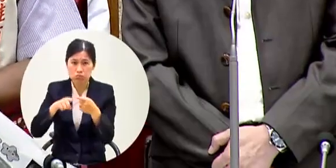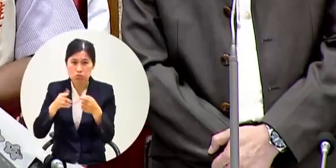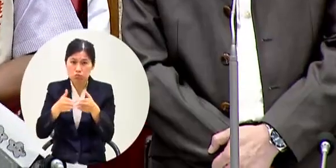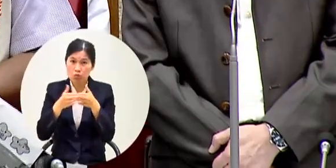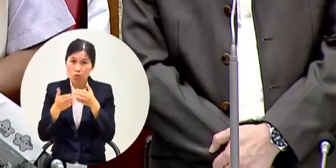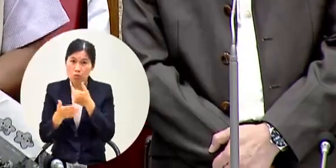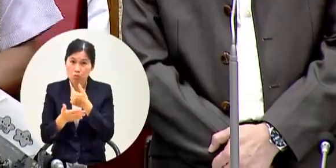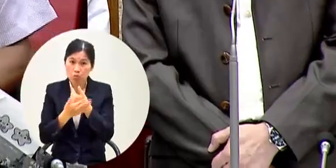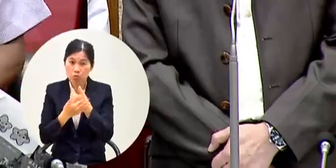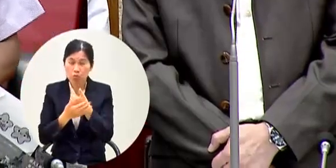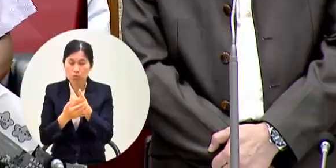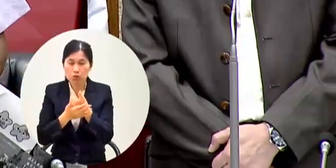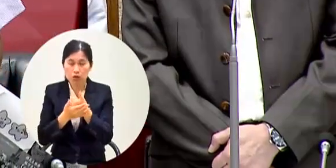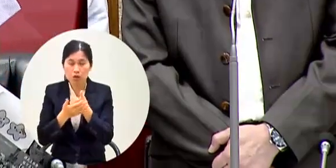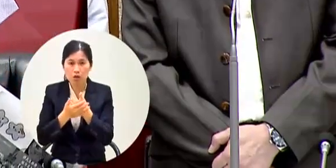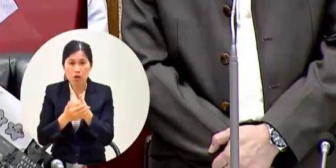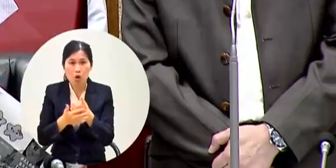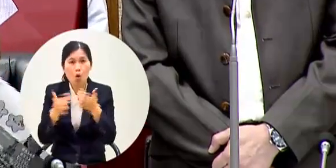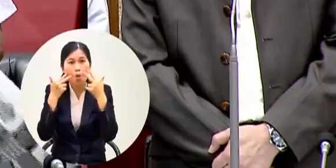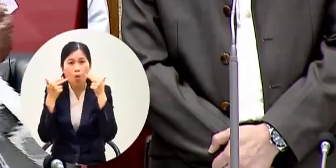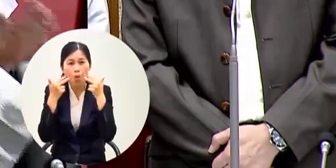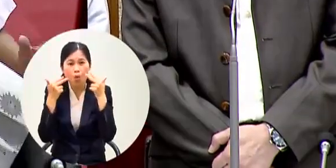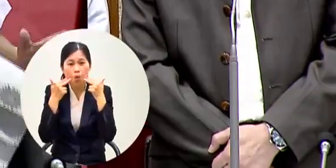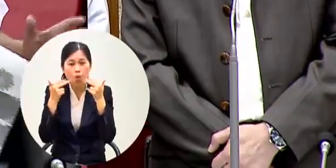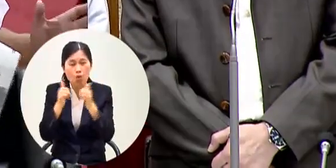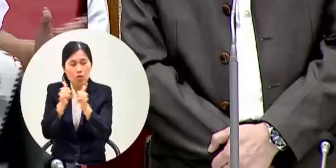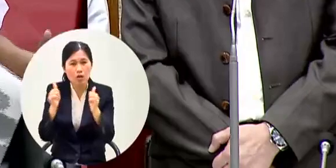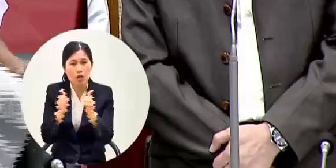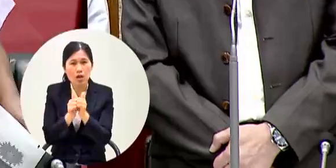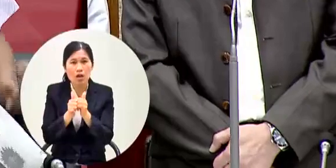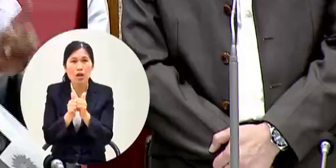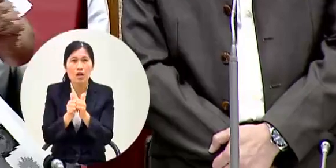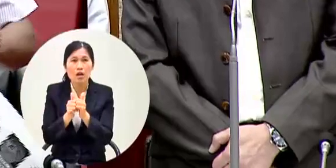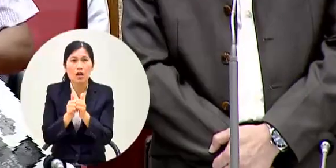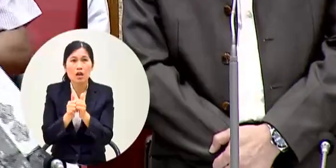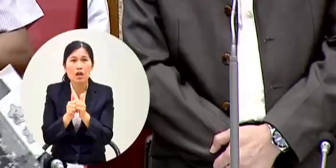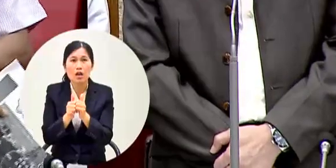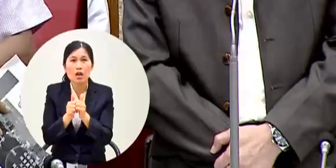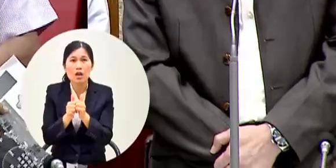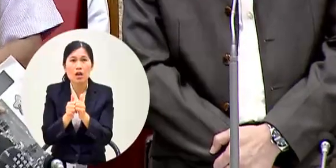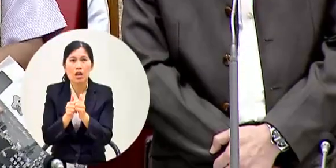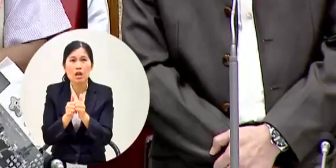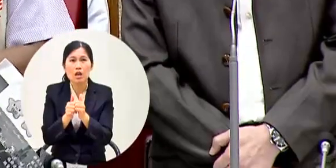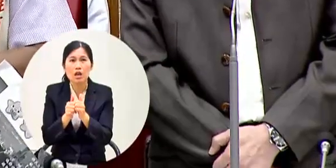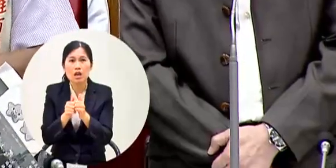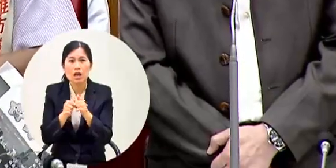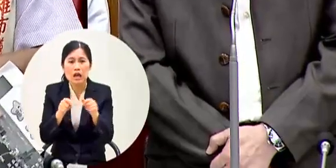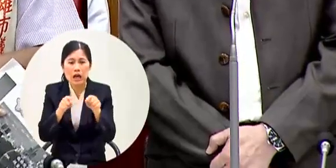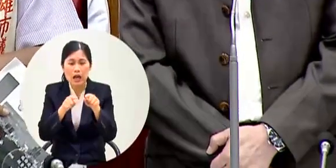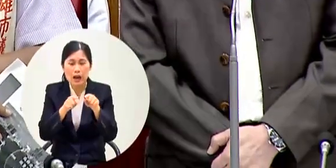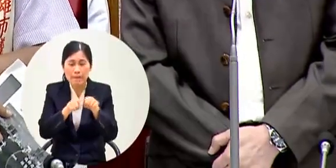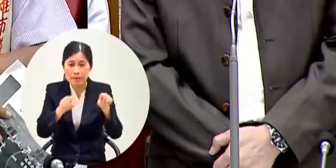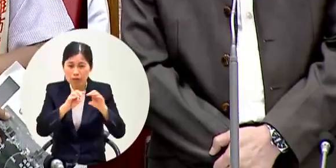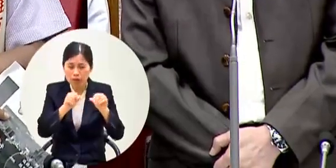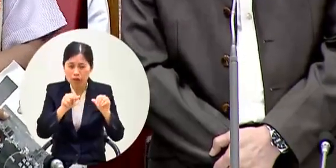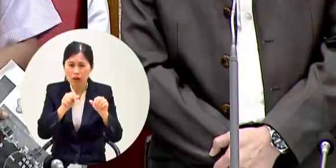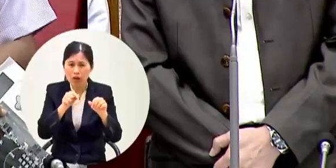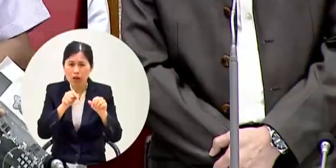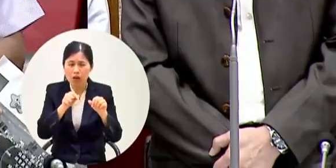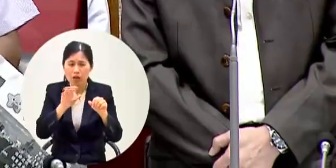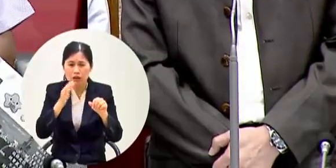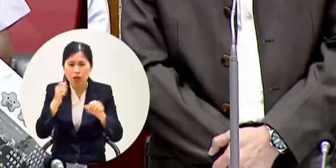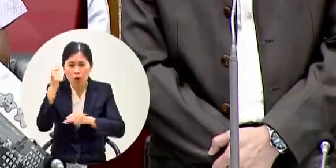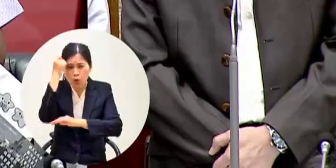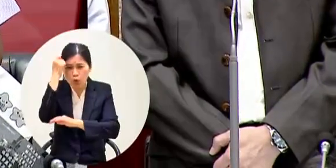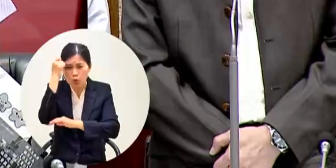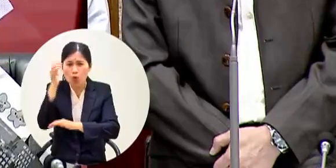那应该是属于行政六龟区，那区公所应该协助当地的原